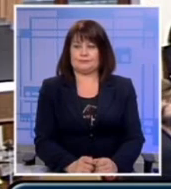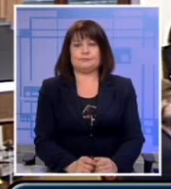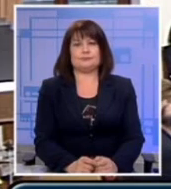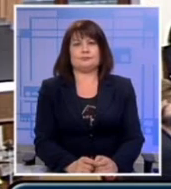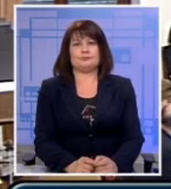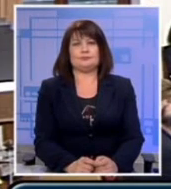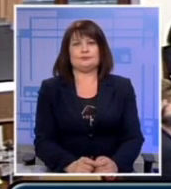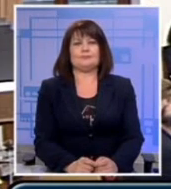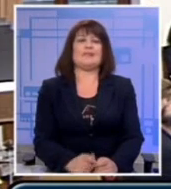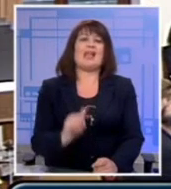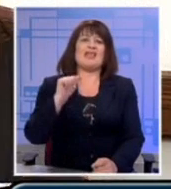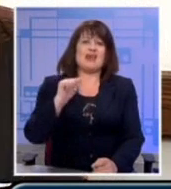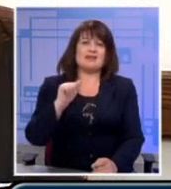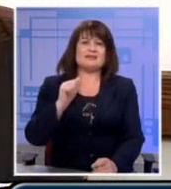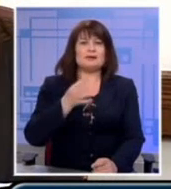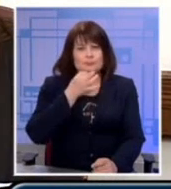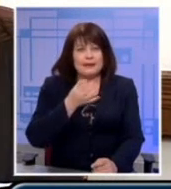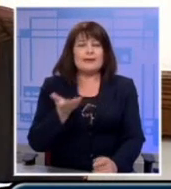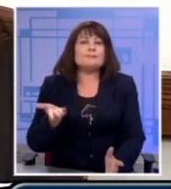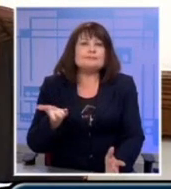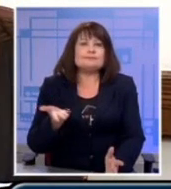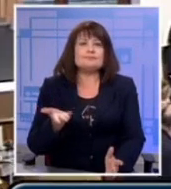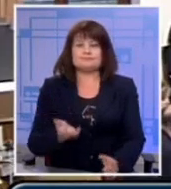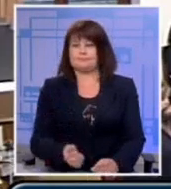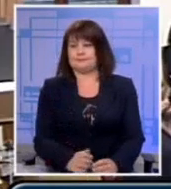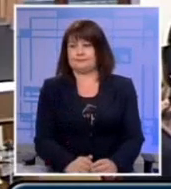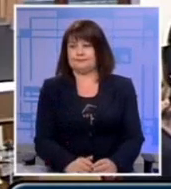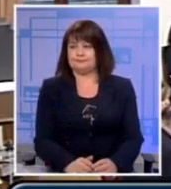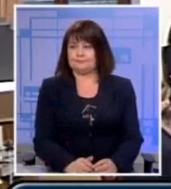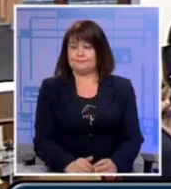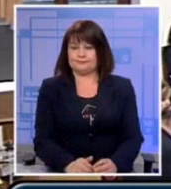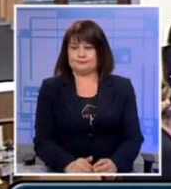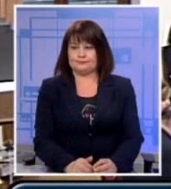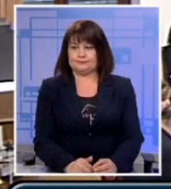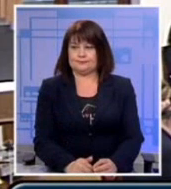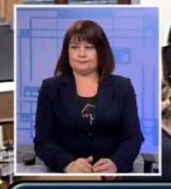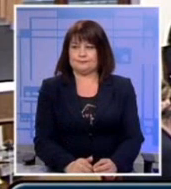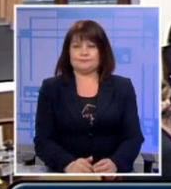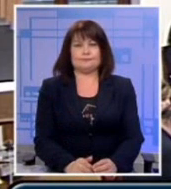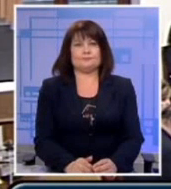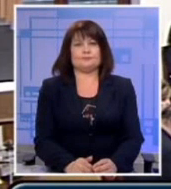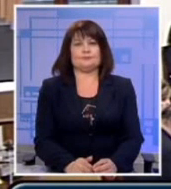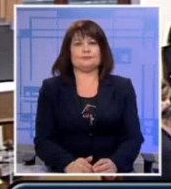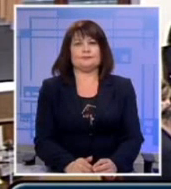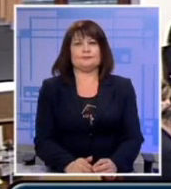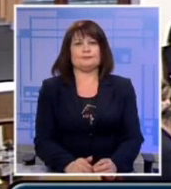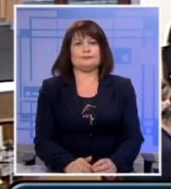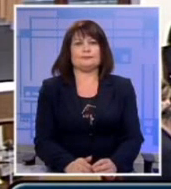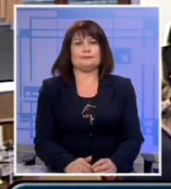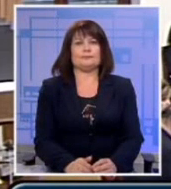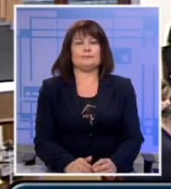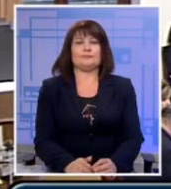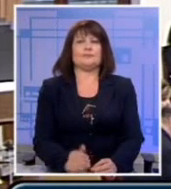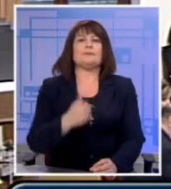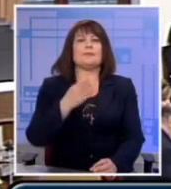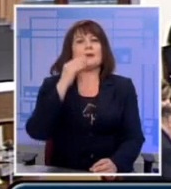Κύριε Αθανασίου, έχετε το λόγο. Λοιπόν. Και μετά θα δώσω το λόγο στον κύριο Μεϊμαράκη για να